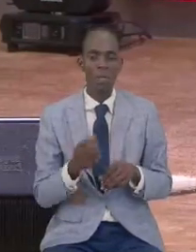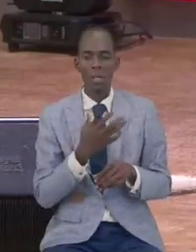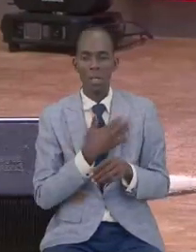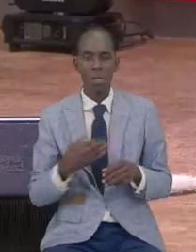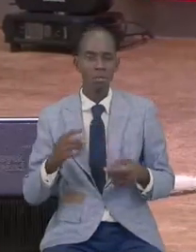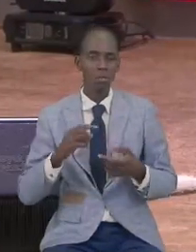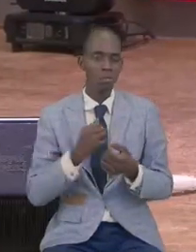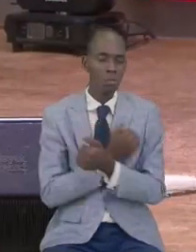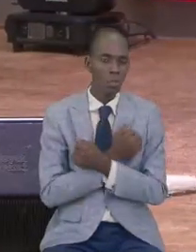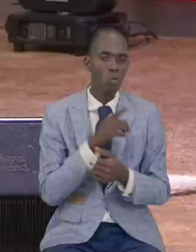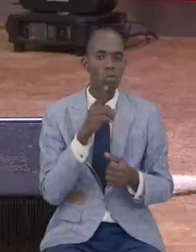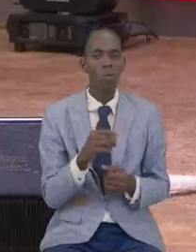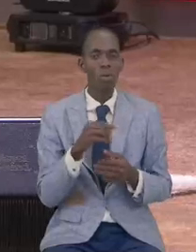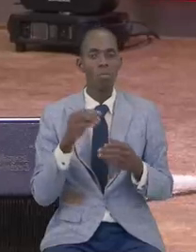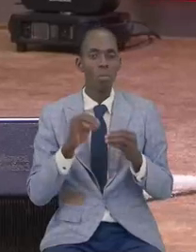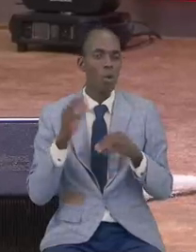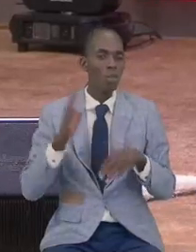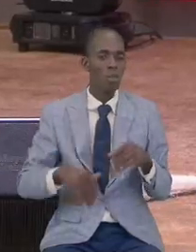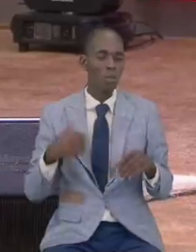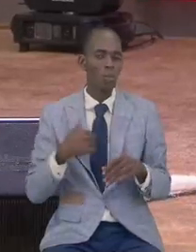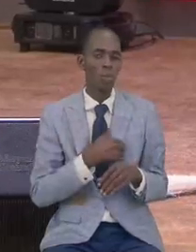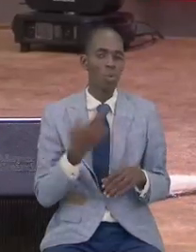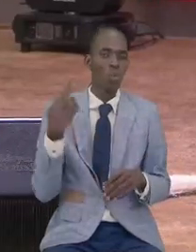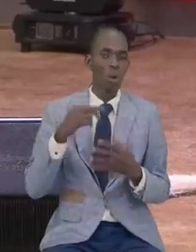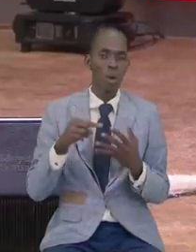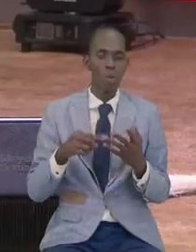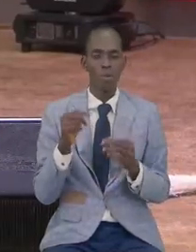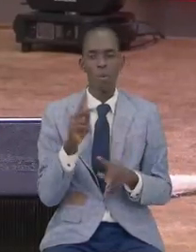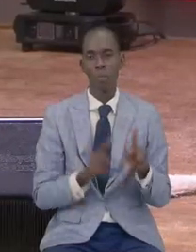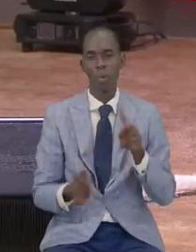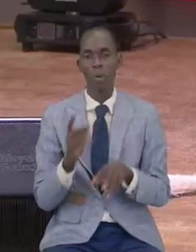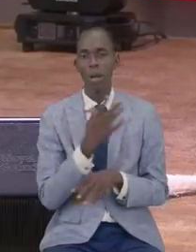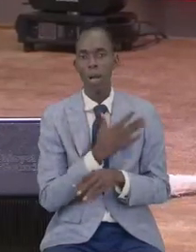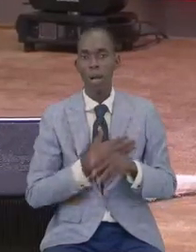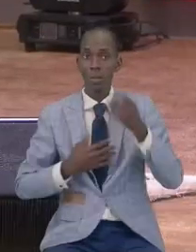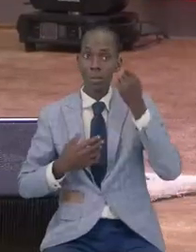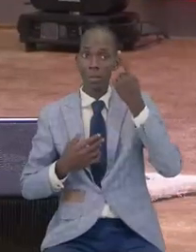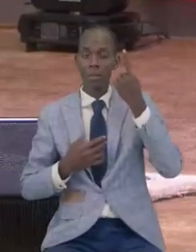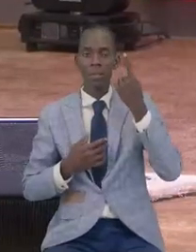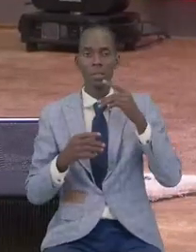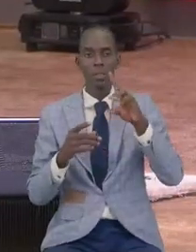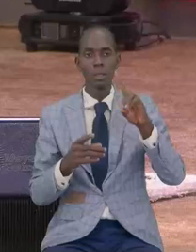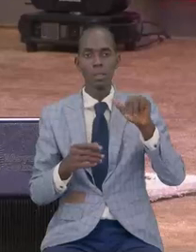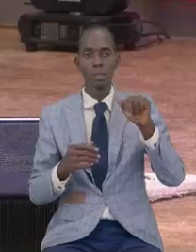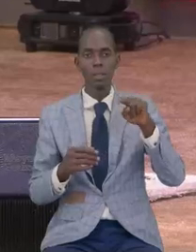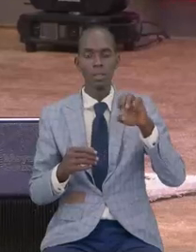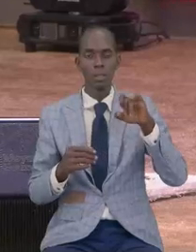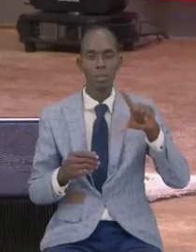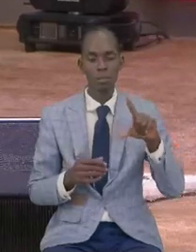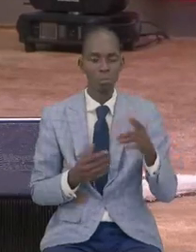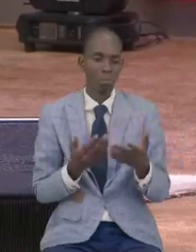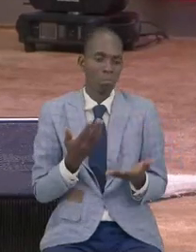passé, même parmi les gens. Maintenant, vous comprenez, Daniel, quoi que ce